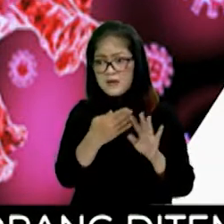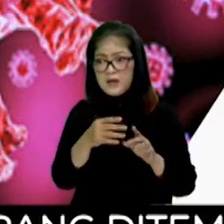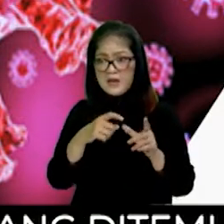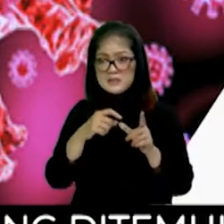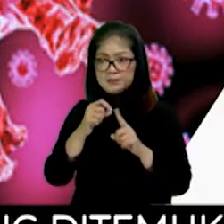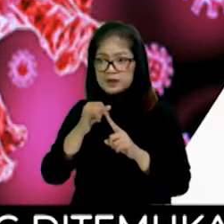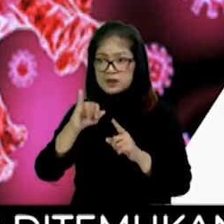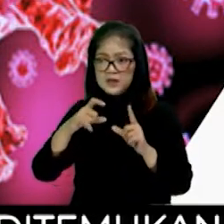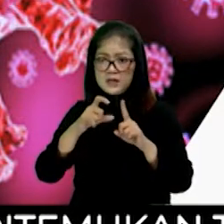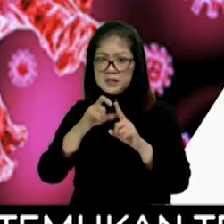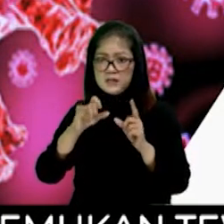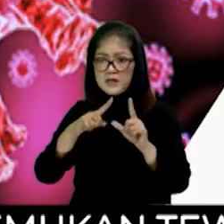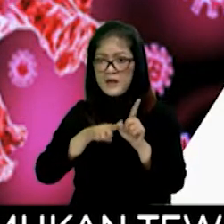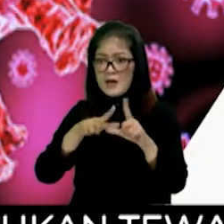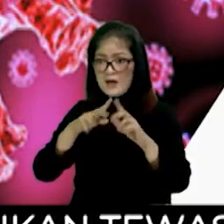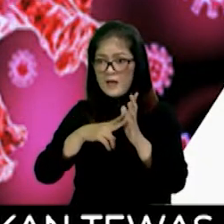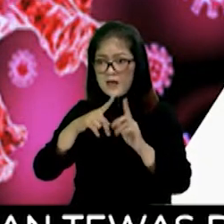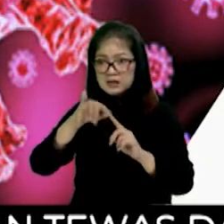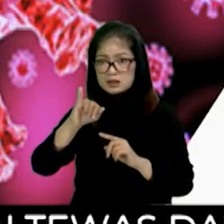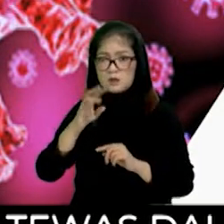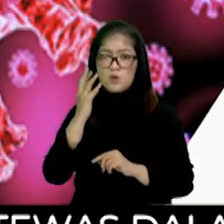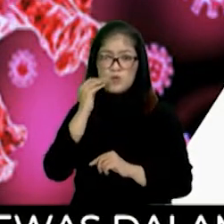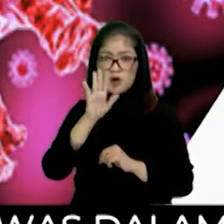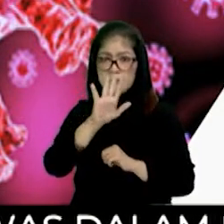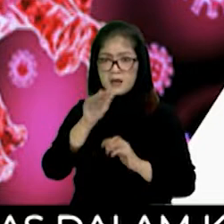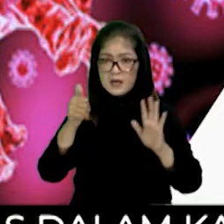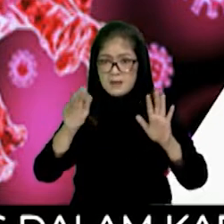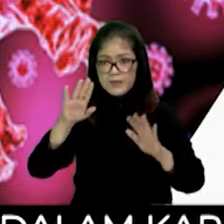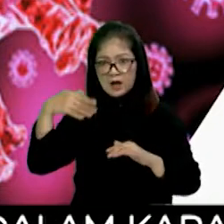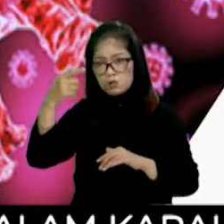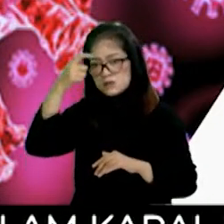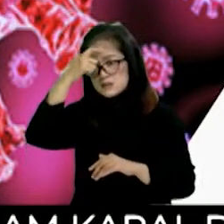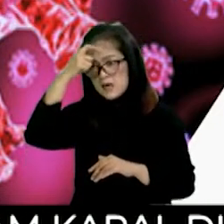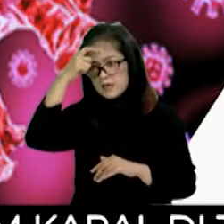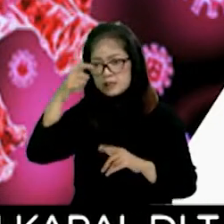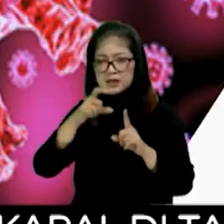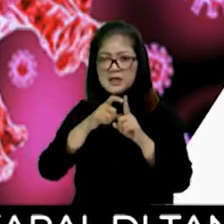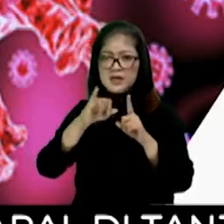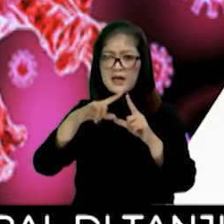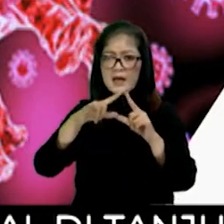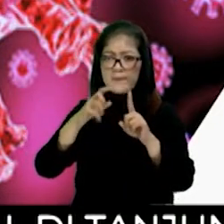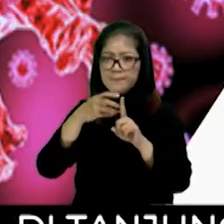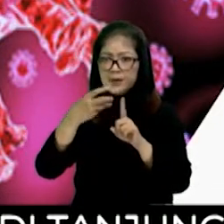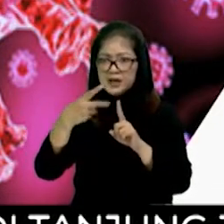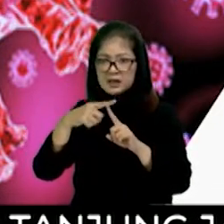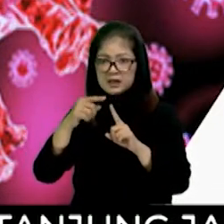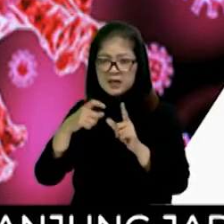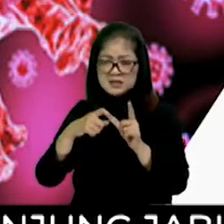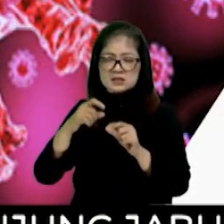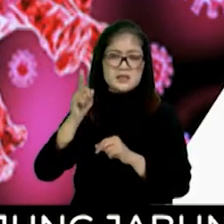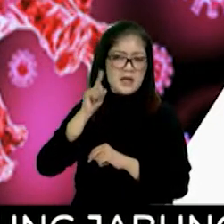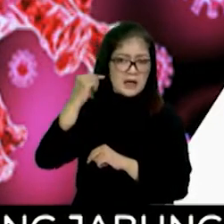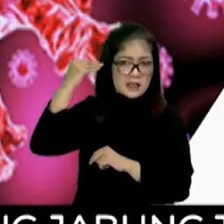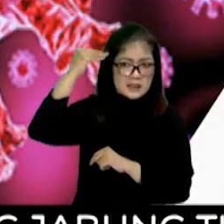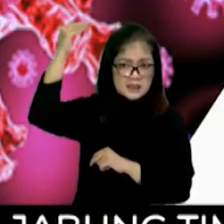berusia 56 tahun ini menderita penyakit komorbid seperti diabetes mellitus, obesitas, dan hipertensi, dan merupakan pelaku perjalanan luar